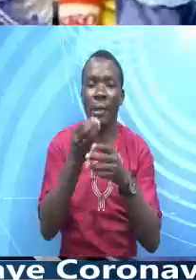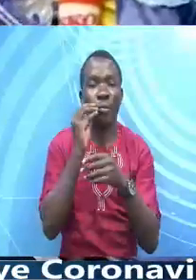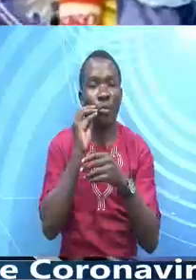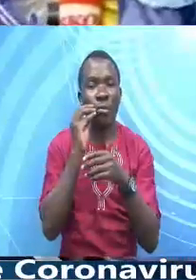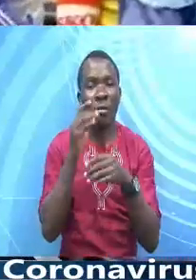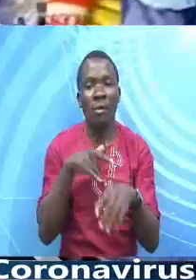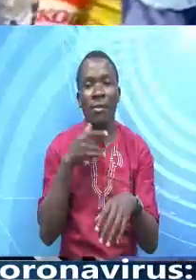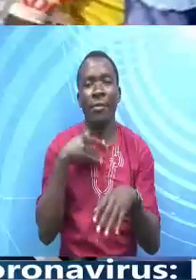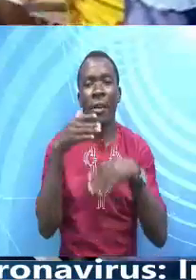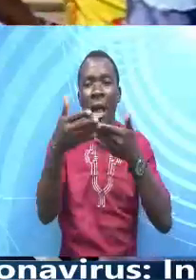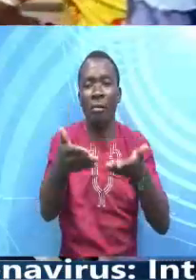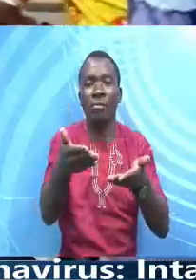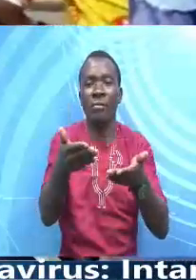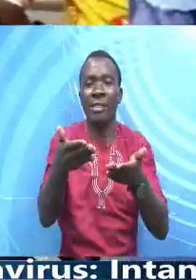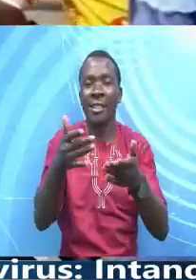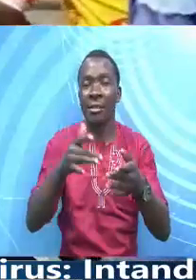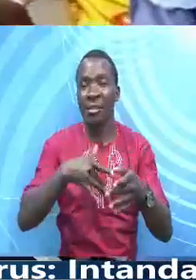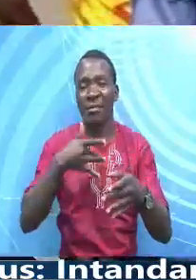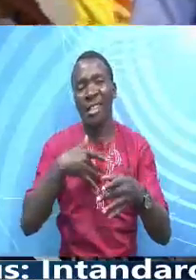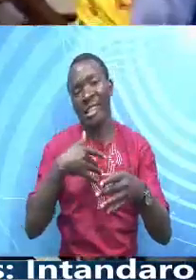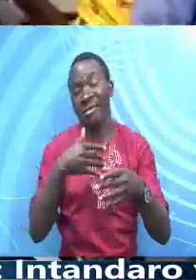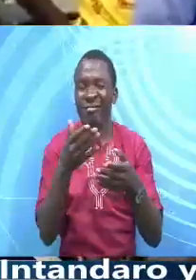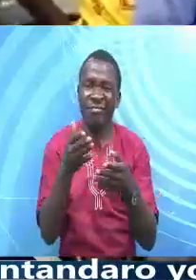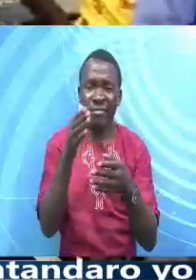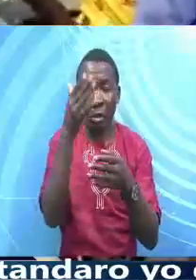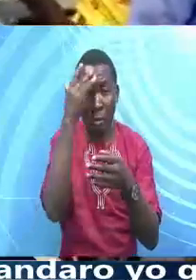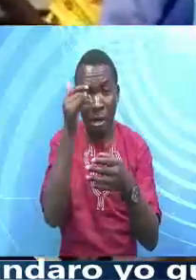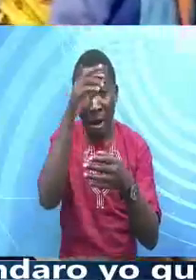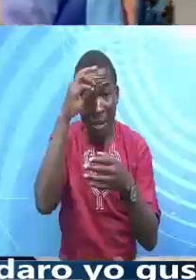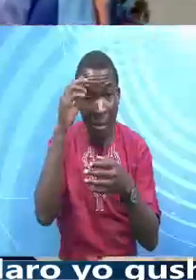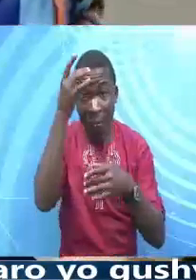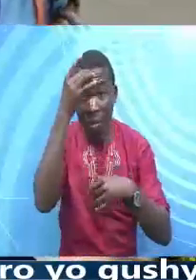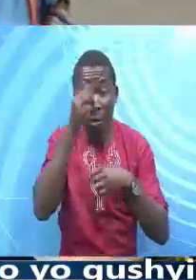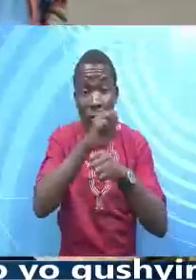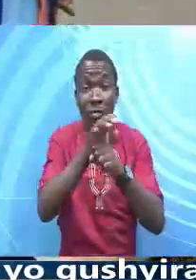Mwabyakiriye mute? Twabyakiriye neza kuko ari mbamvu z'icyorezo.